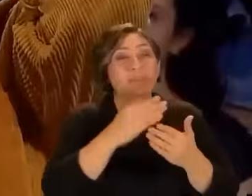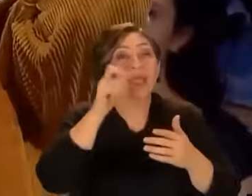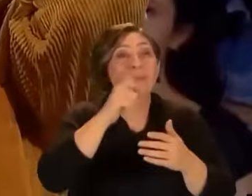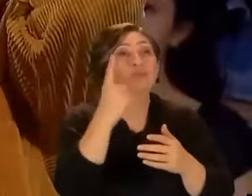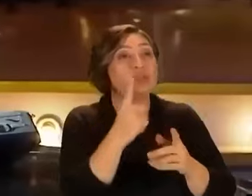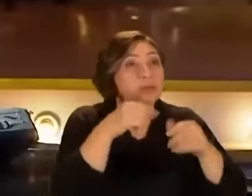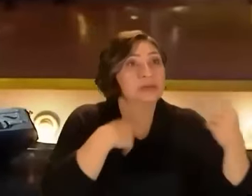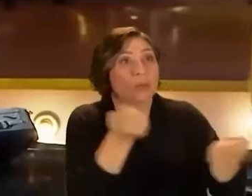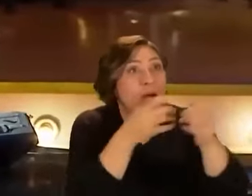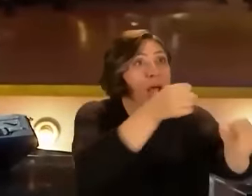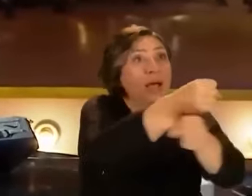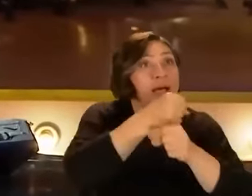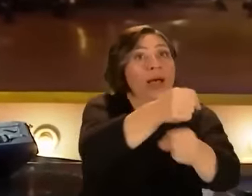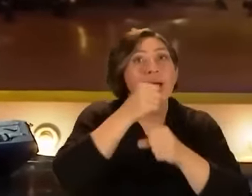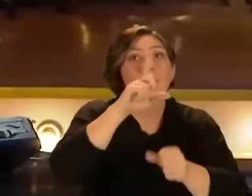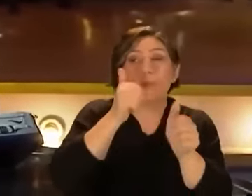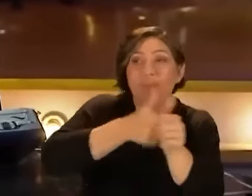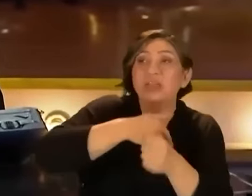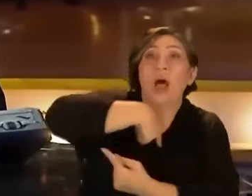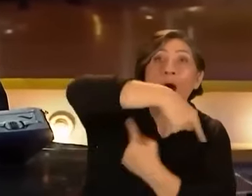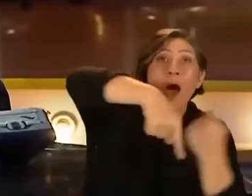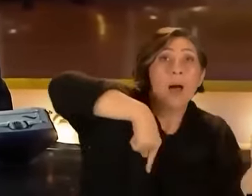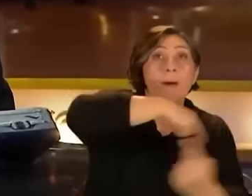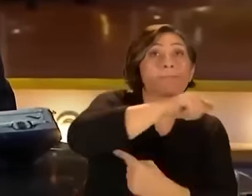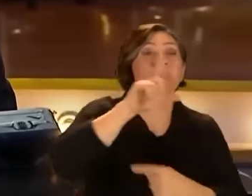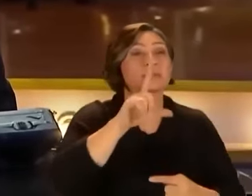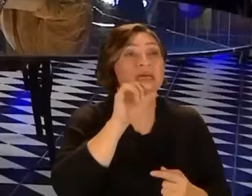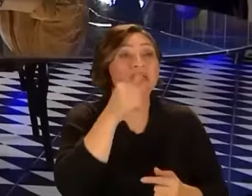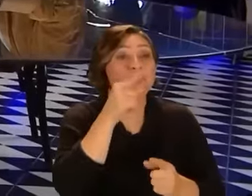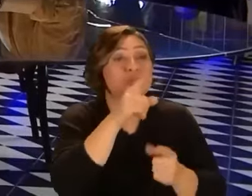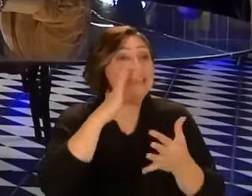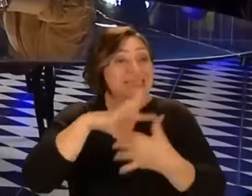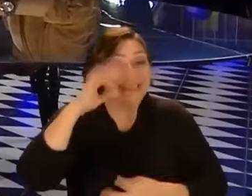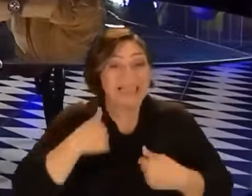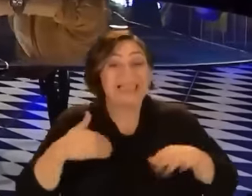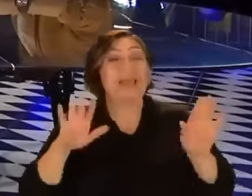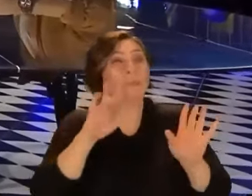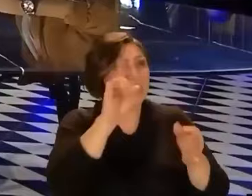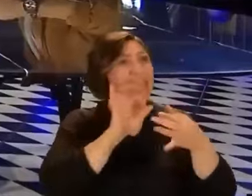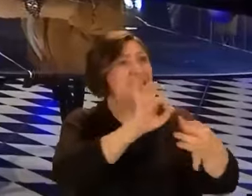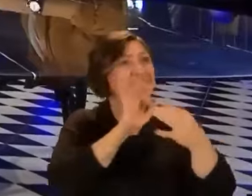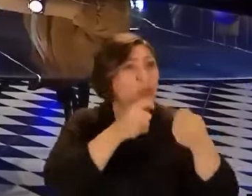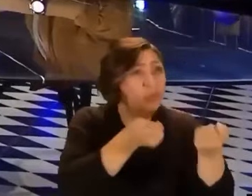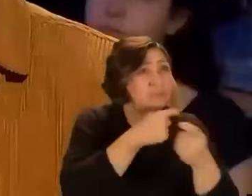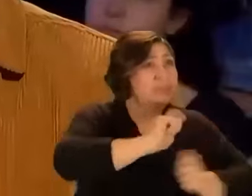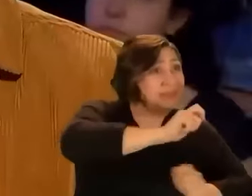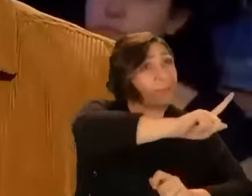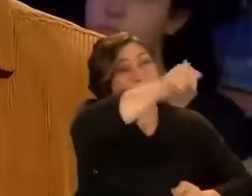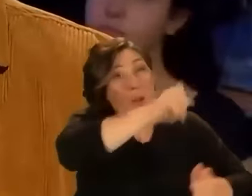yapımcı kovalamamız gerekiyordu. Sürekli bir menajer aramam gerekiyordu ve hiç bu insan değilim. Yani biriyle böyle ilişki kovalayayım, gideyim